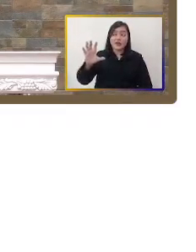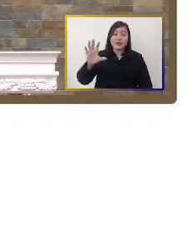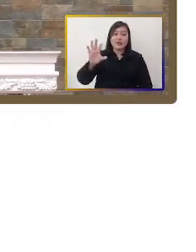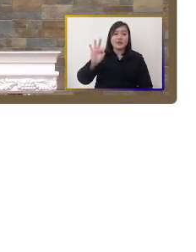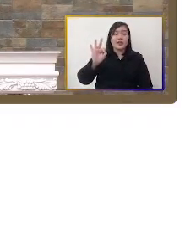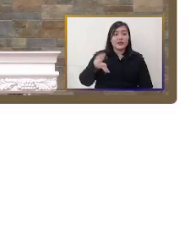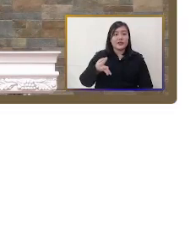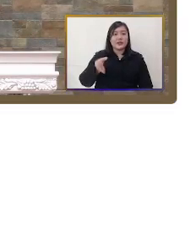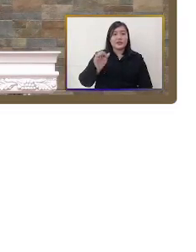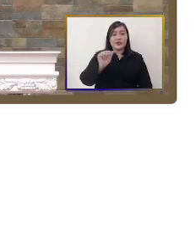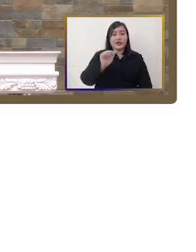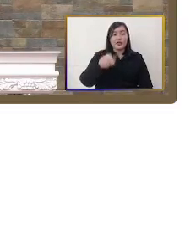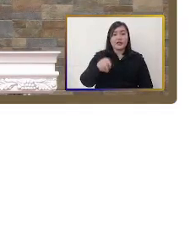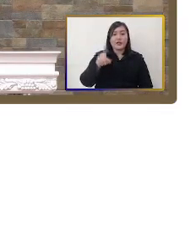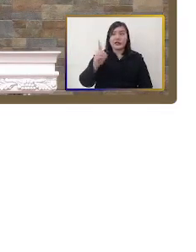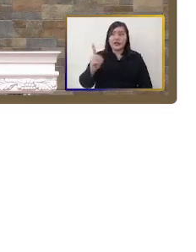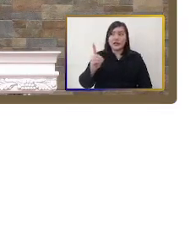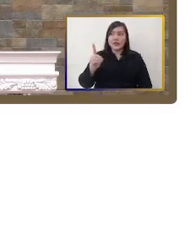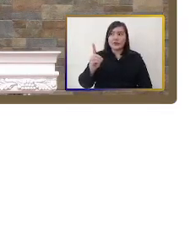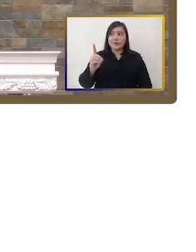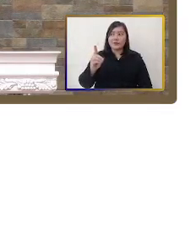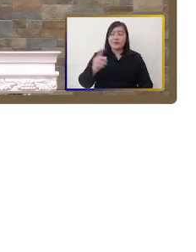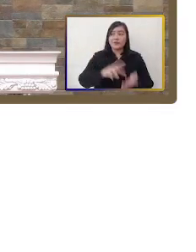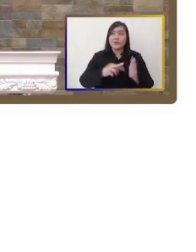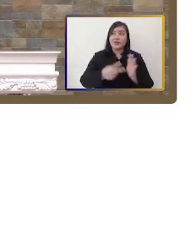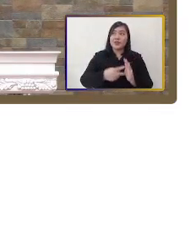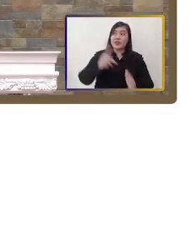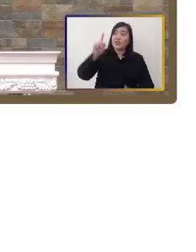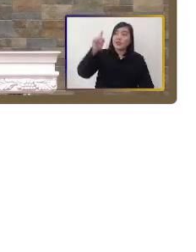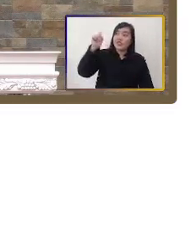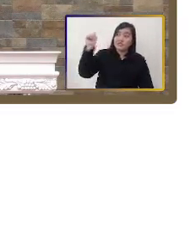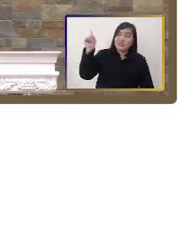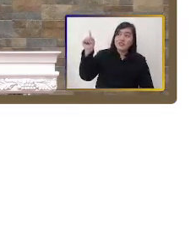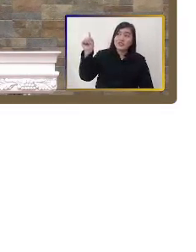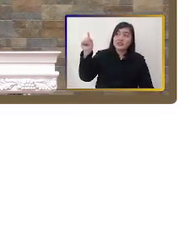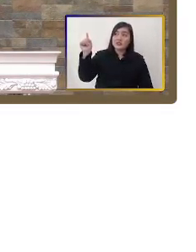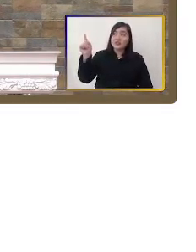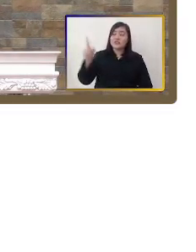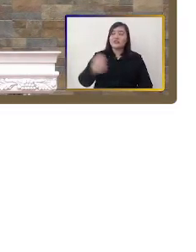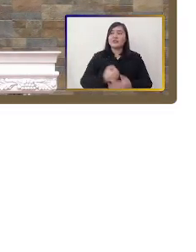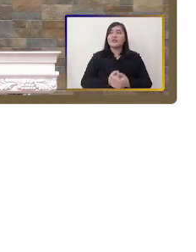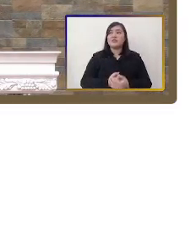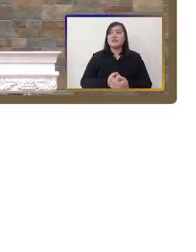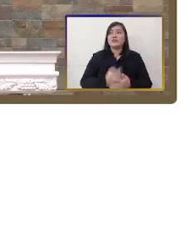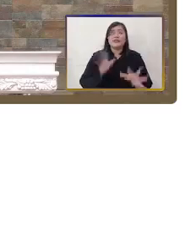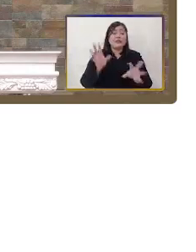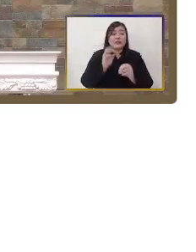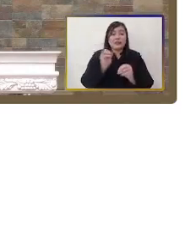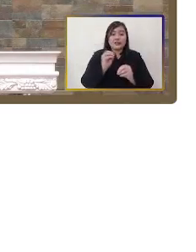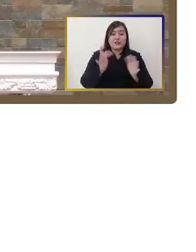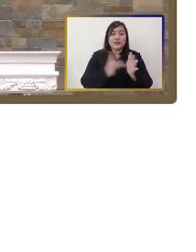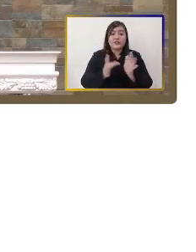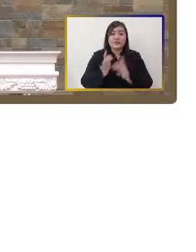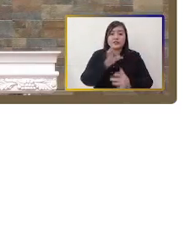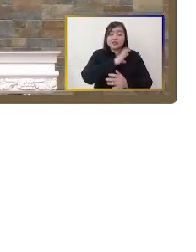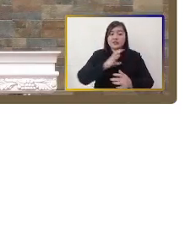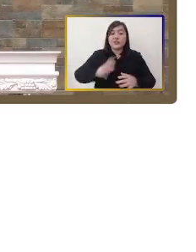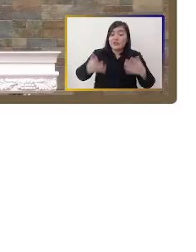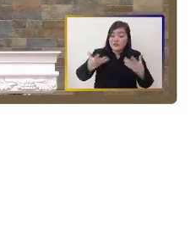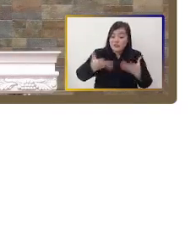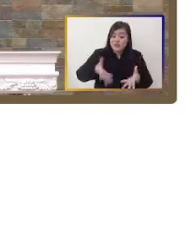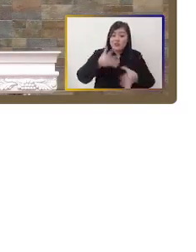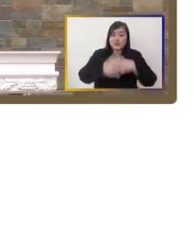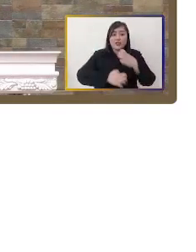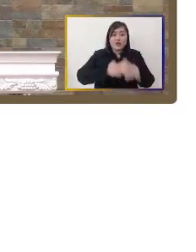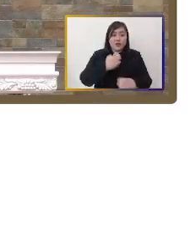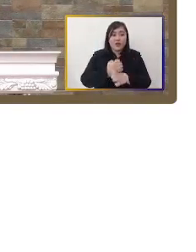maliwanag na as far as the timeline, as far as the outline of history, wala na ang Panginoong Hesukristo nung